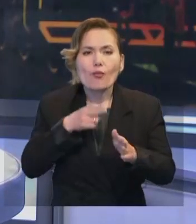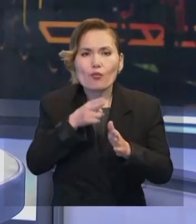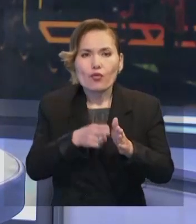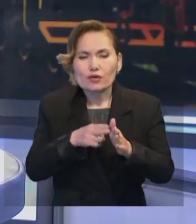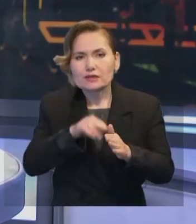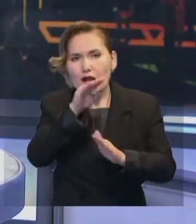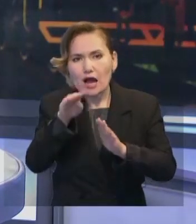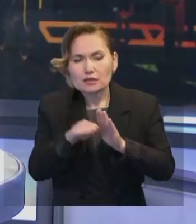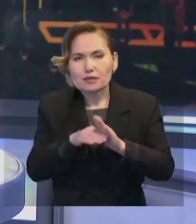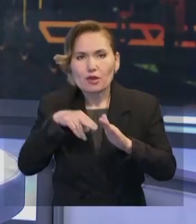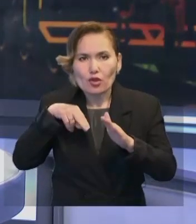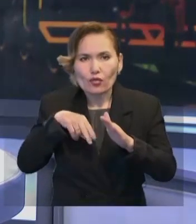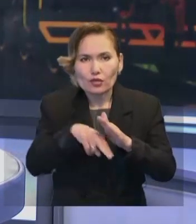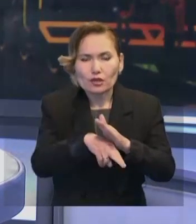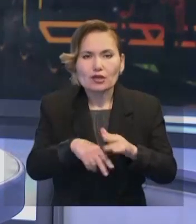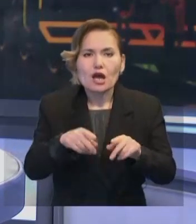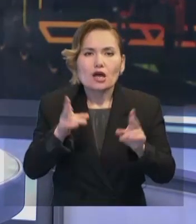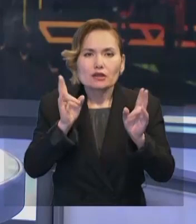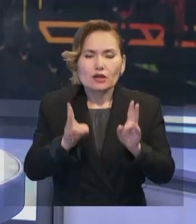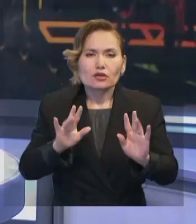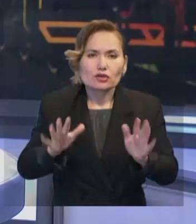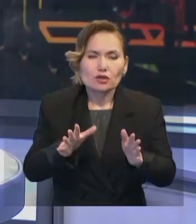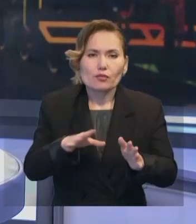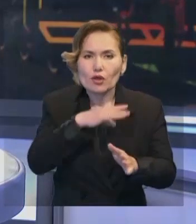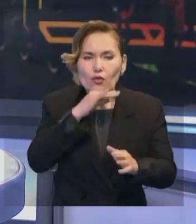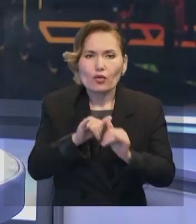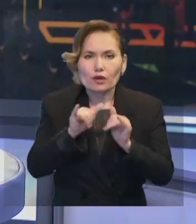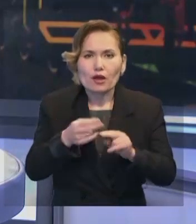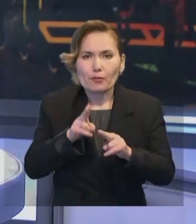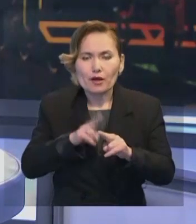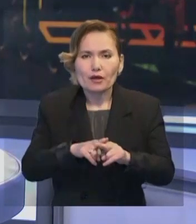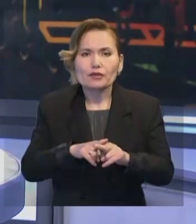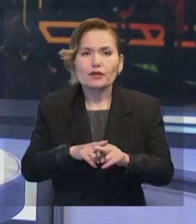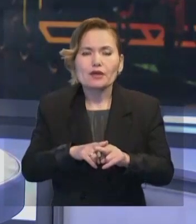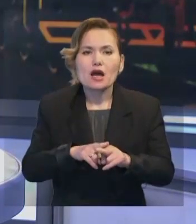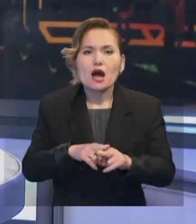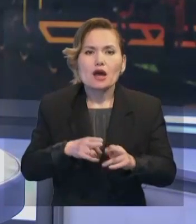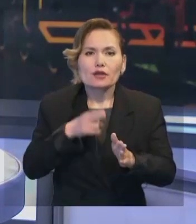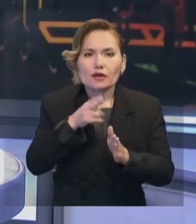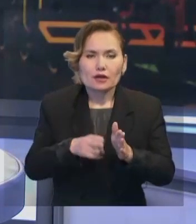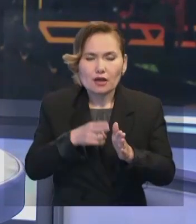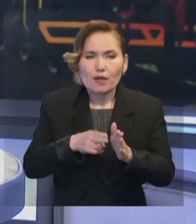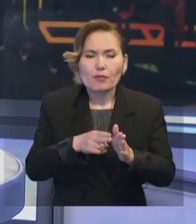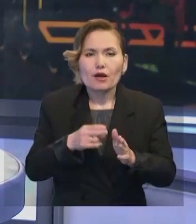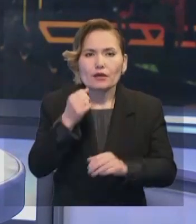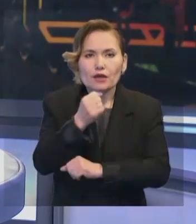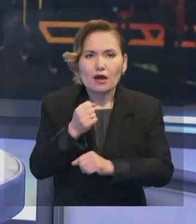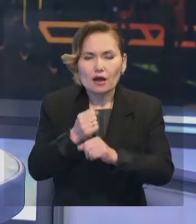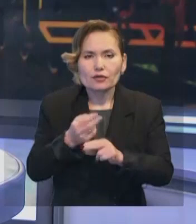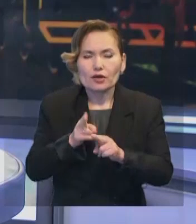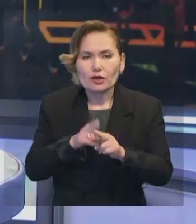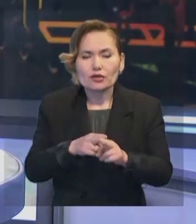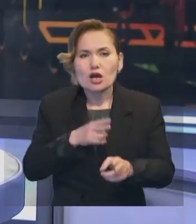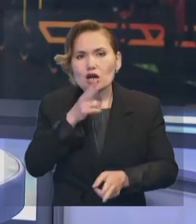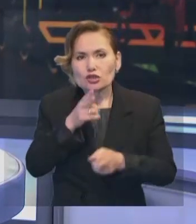өтеді екен. Мұның соңы қайғылы жағдайларға келіп соғады. Бірақ амал жоқ. Ал темір жолшылар ауылдағы жұрттың сұрауын ескеріп,